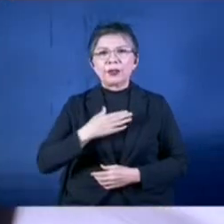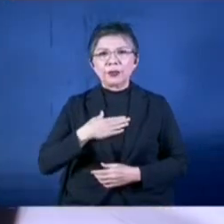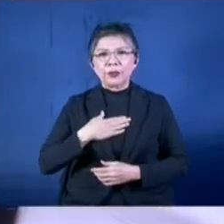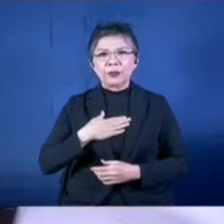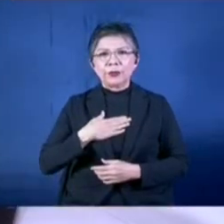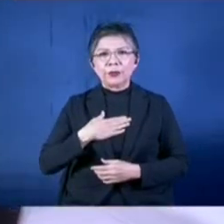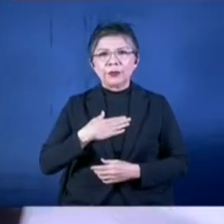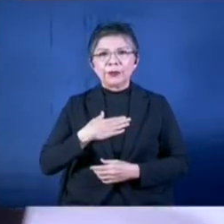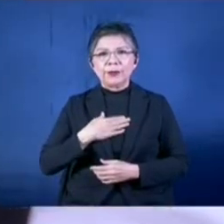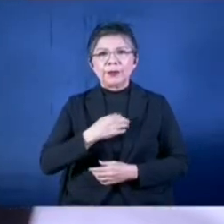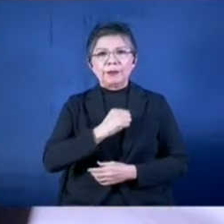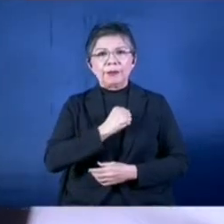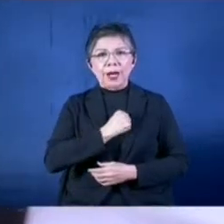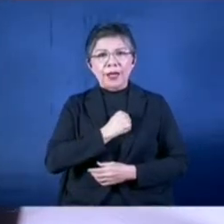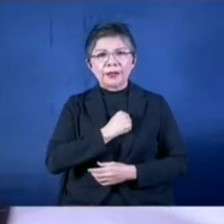kebangsaanku,